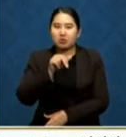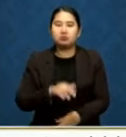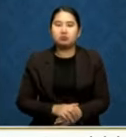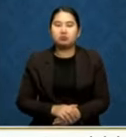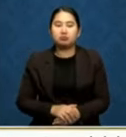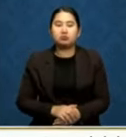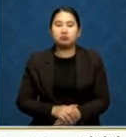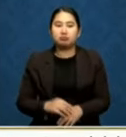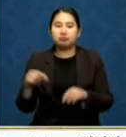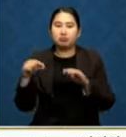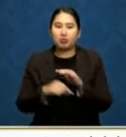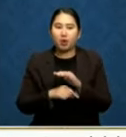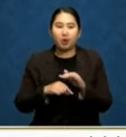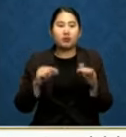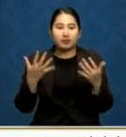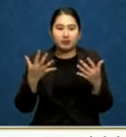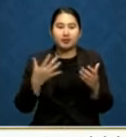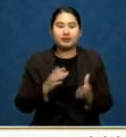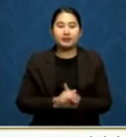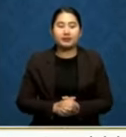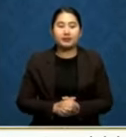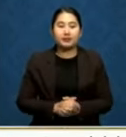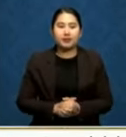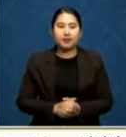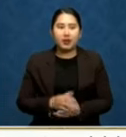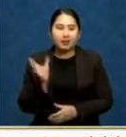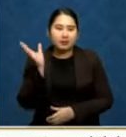จากการทุจริตคอร์รัปชันเขา